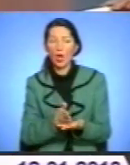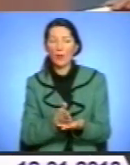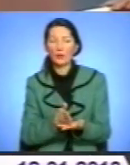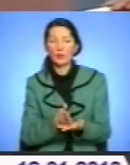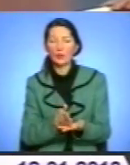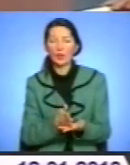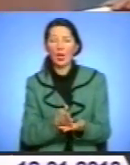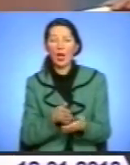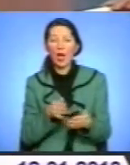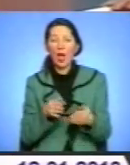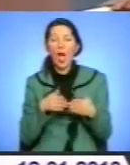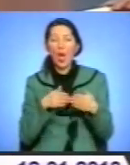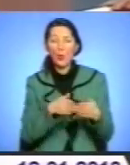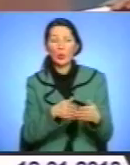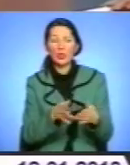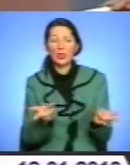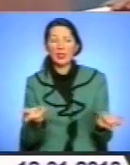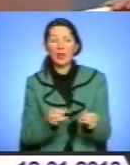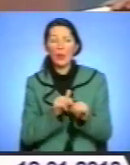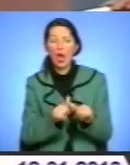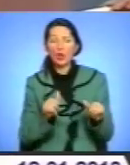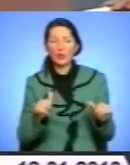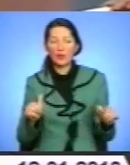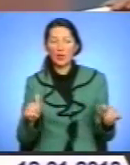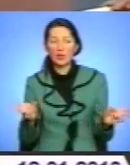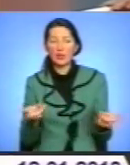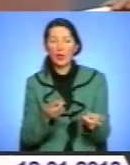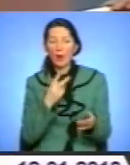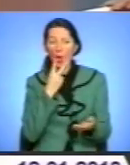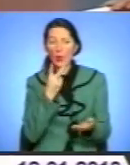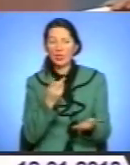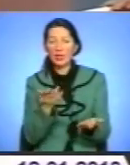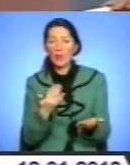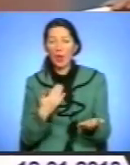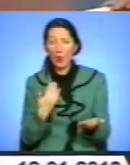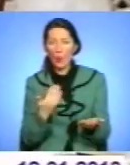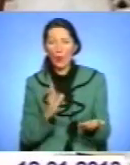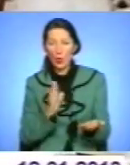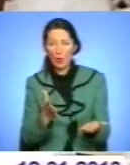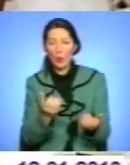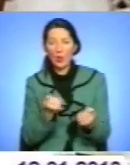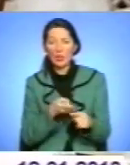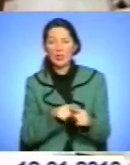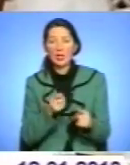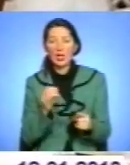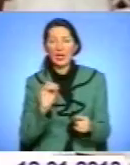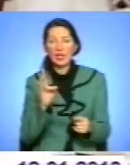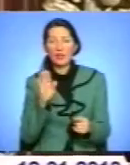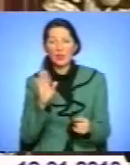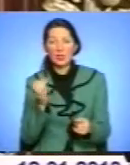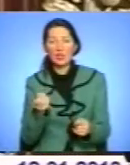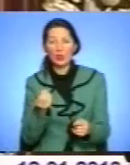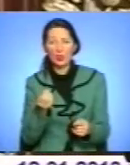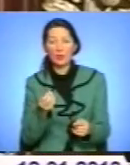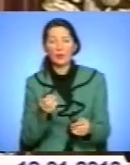Порти треба розвивати, треба бачити, де ми будемо брати цей інвестиційний ресурс. Злагоджена робота уряду та